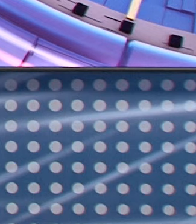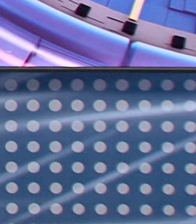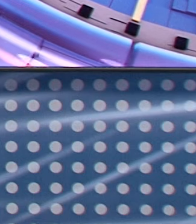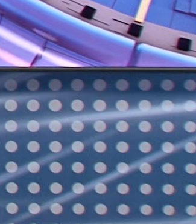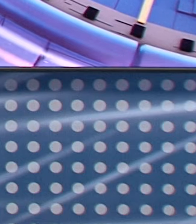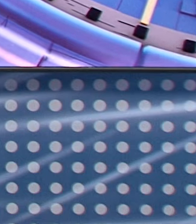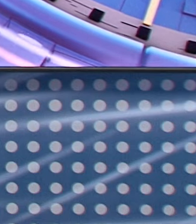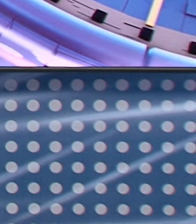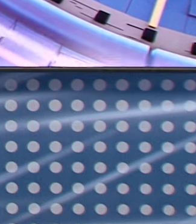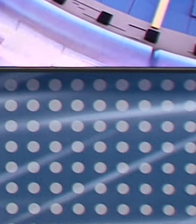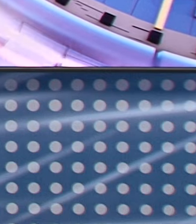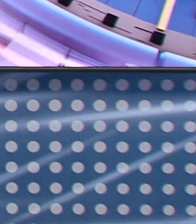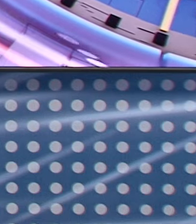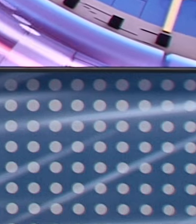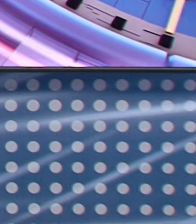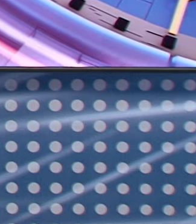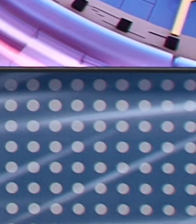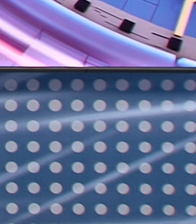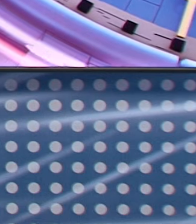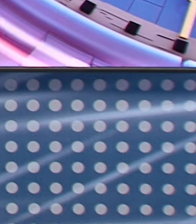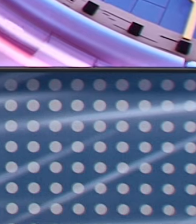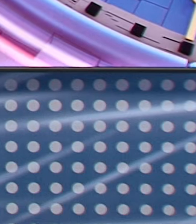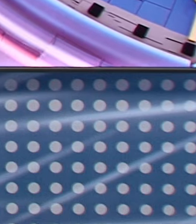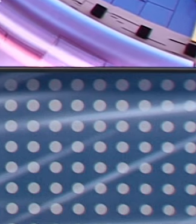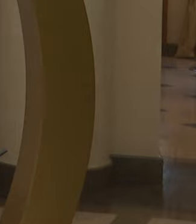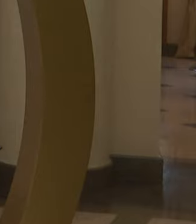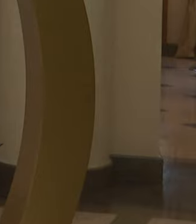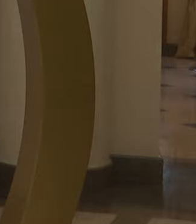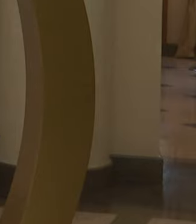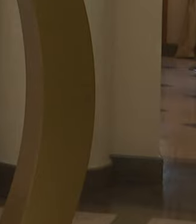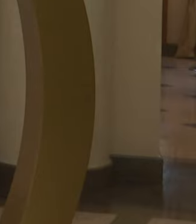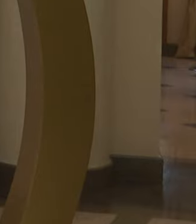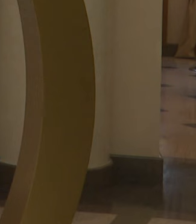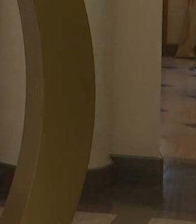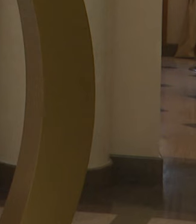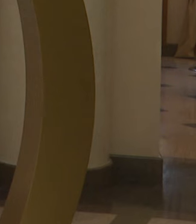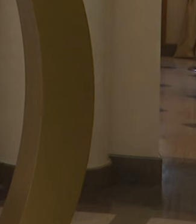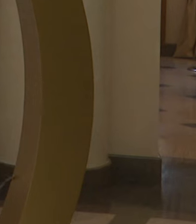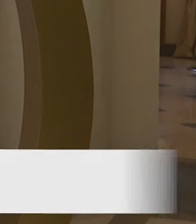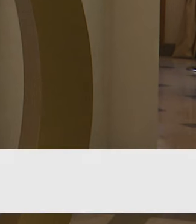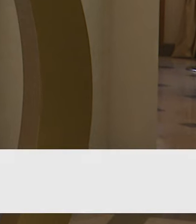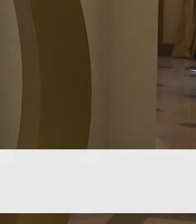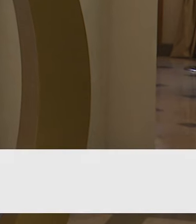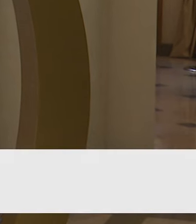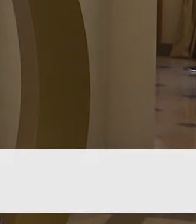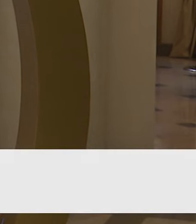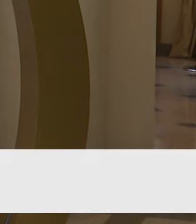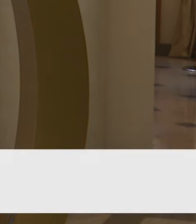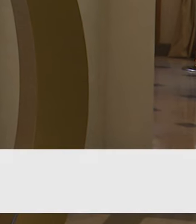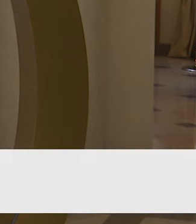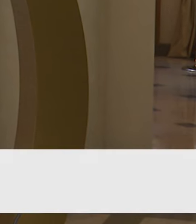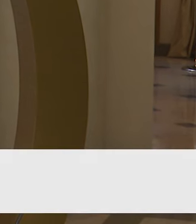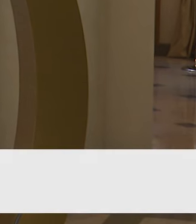Итоги сегодняшнего заседания подвел председатель областной думы Юрий Клепиков. Вопросов таких очень значимых